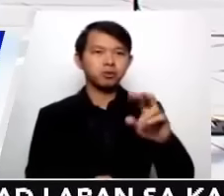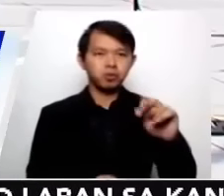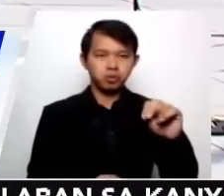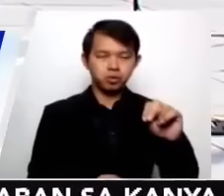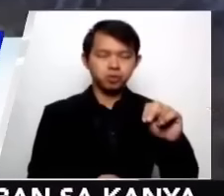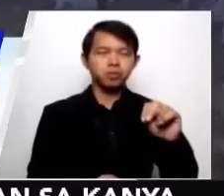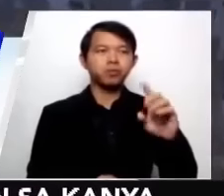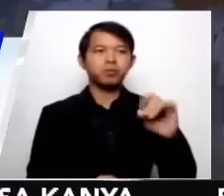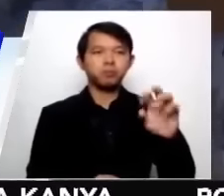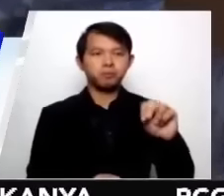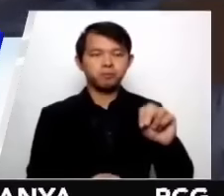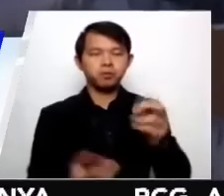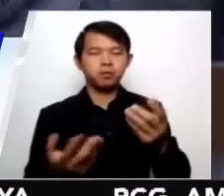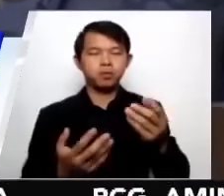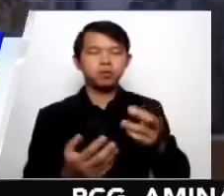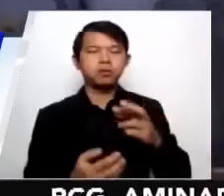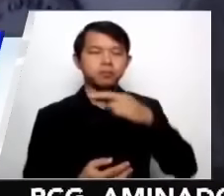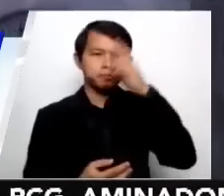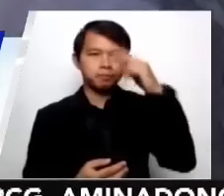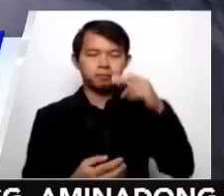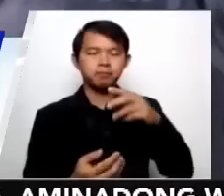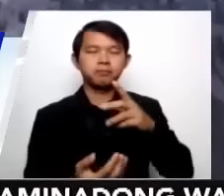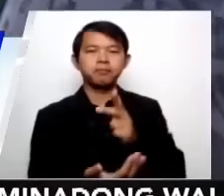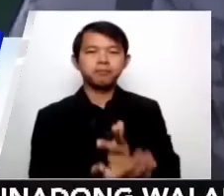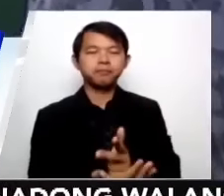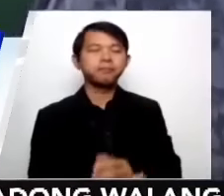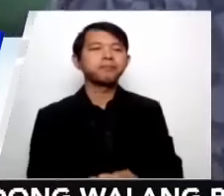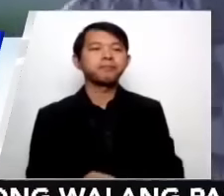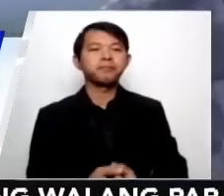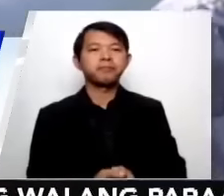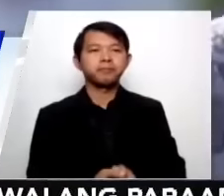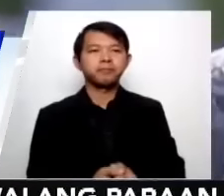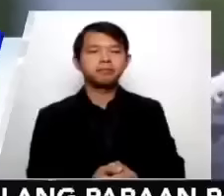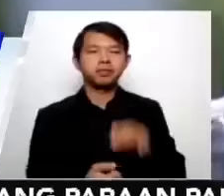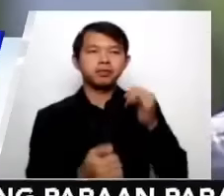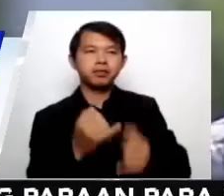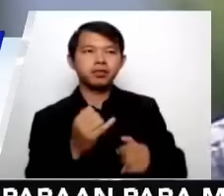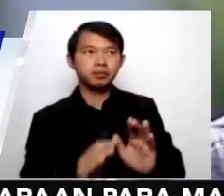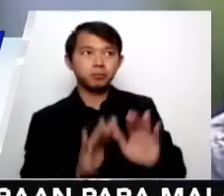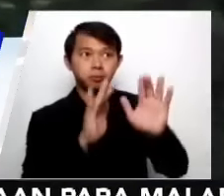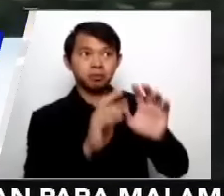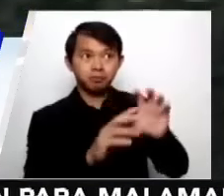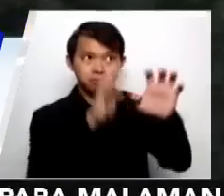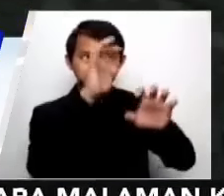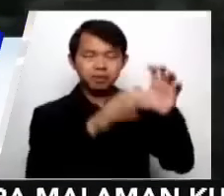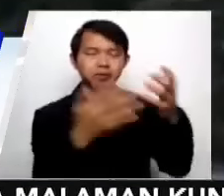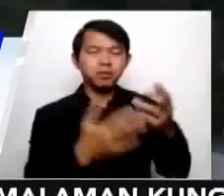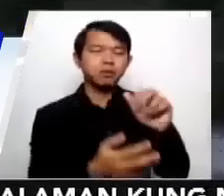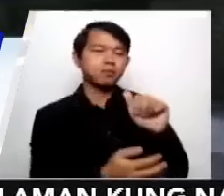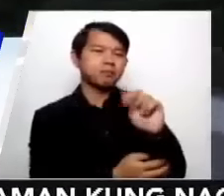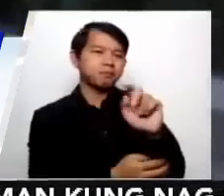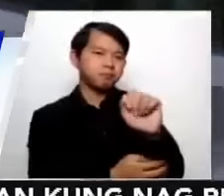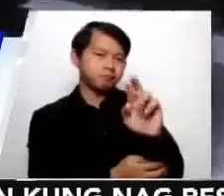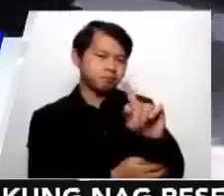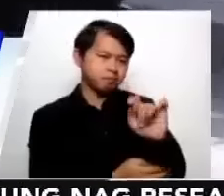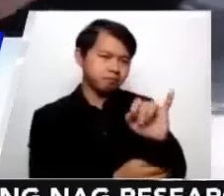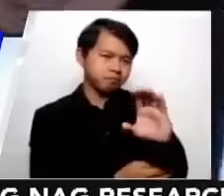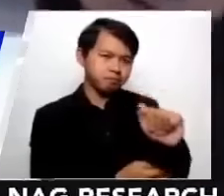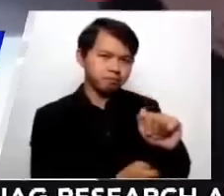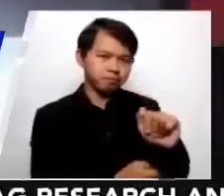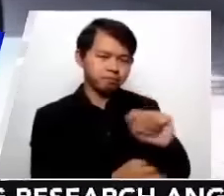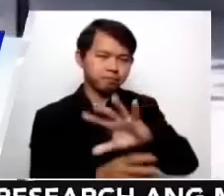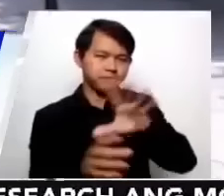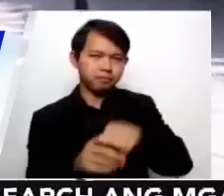Park. Pinakahuling naakyat ni Dayundon ang Mount Vinson sa Antarctica. Kabilang din sina Coast Guard Petty Officer First Class